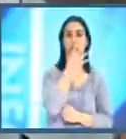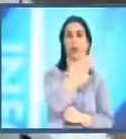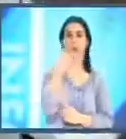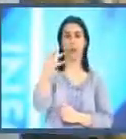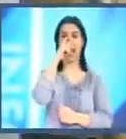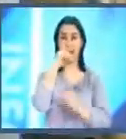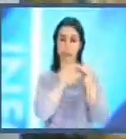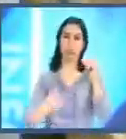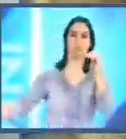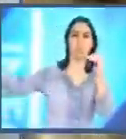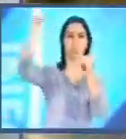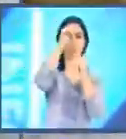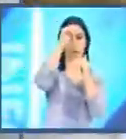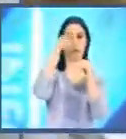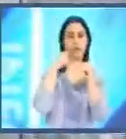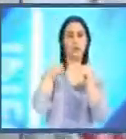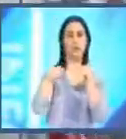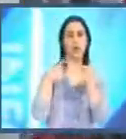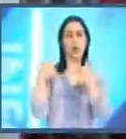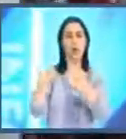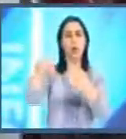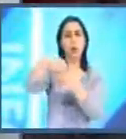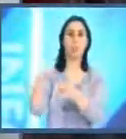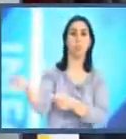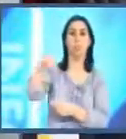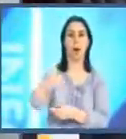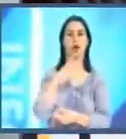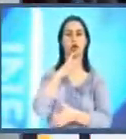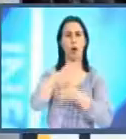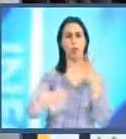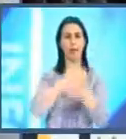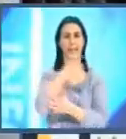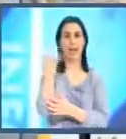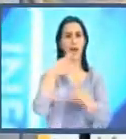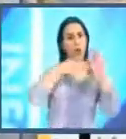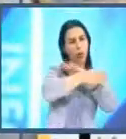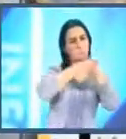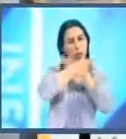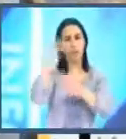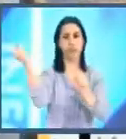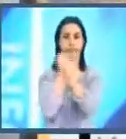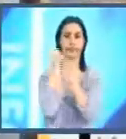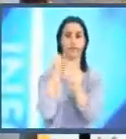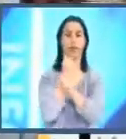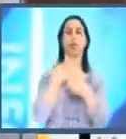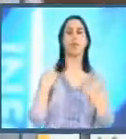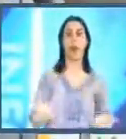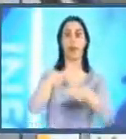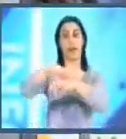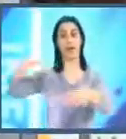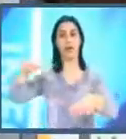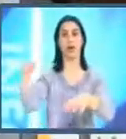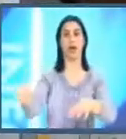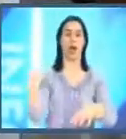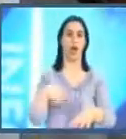anys. Aquest grup presenta, a més, una dificultat afegida a la recerca d'una nova feina, i és que la majoria d'ells porten